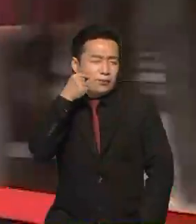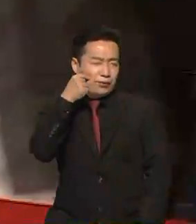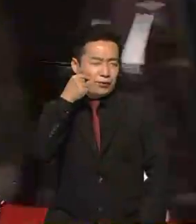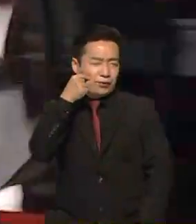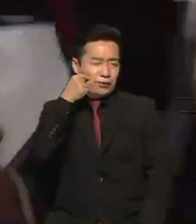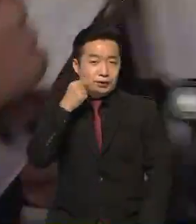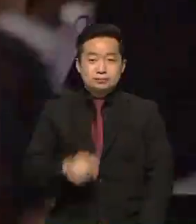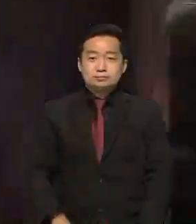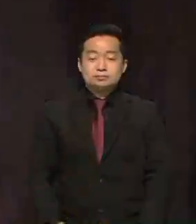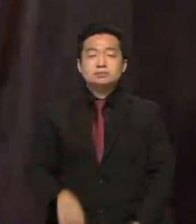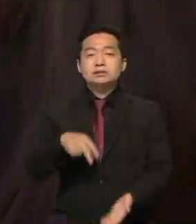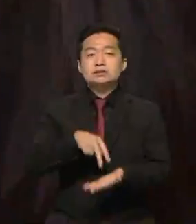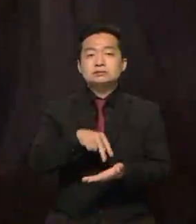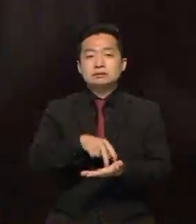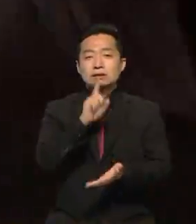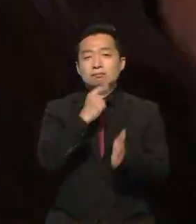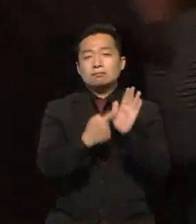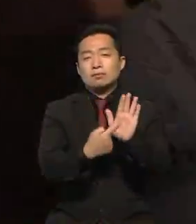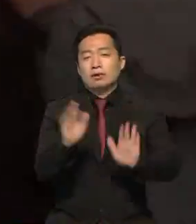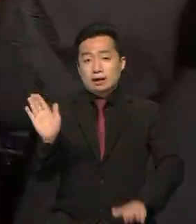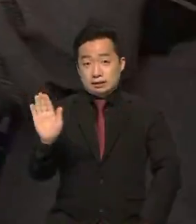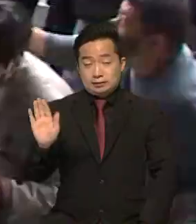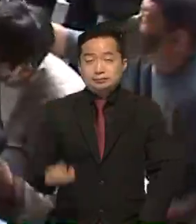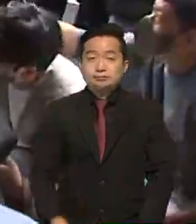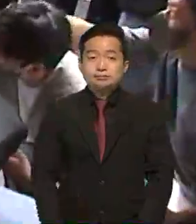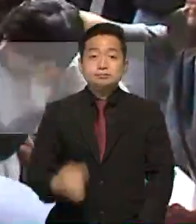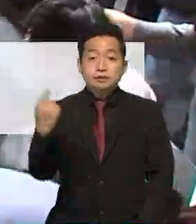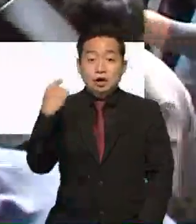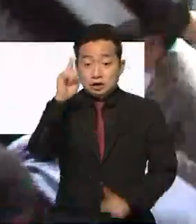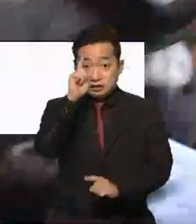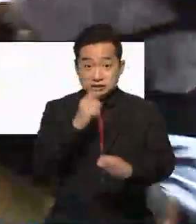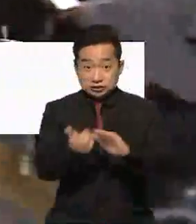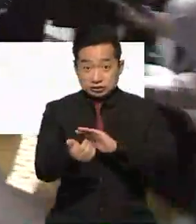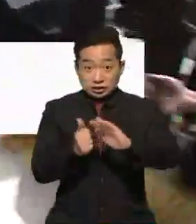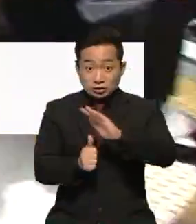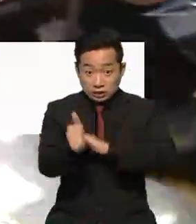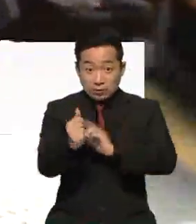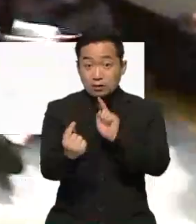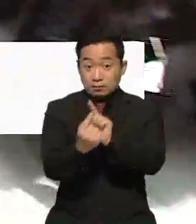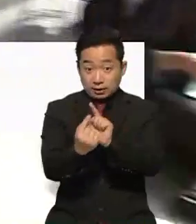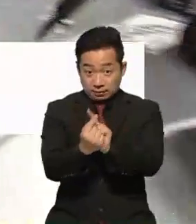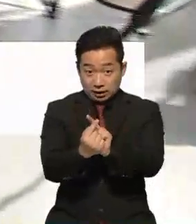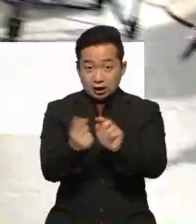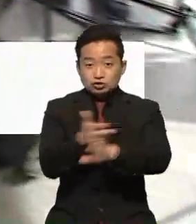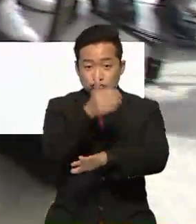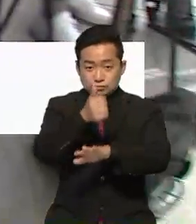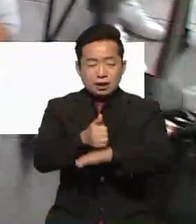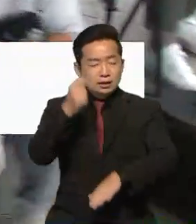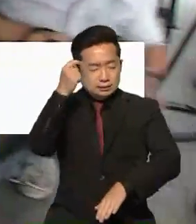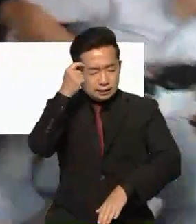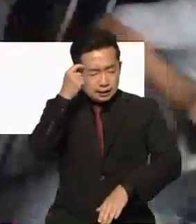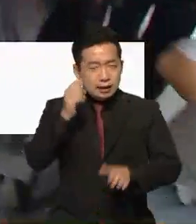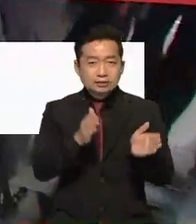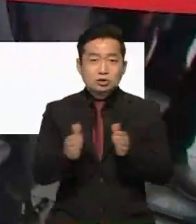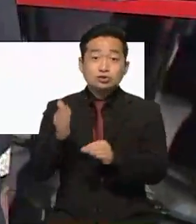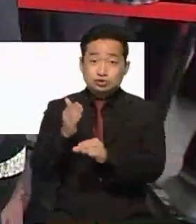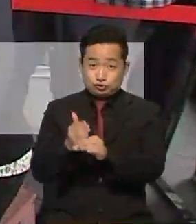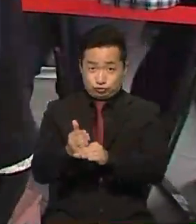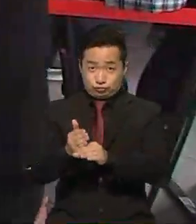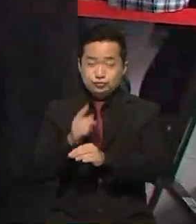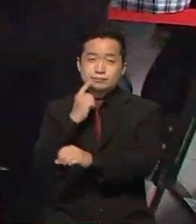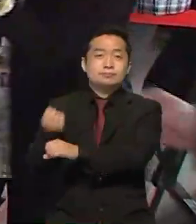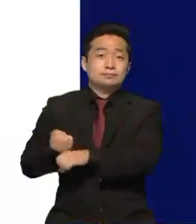대표는 아무런 입장을 밝히지 않았는데 어제 이 전 대표를 만난 인사는 주말 동안 생각을 정리하겠다고